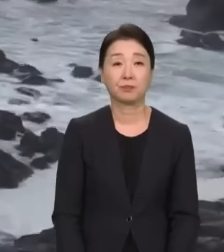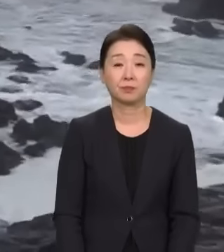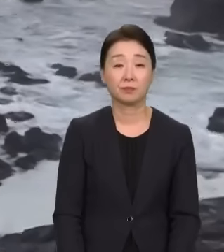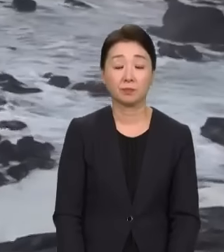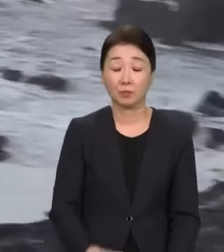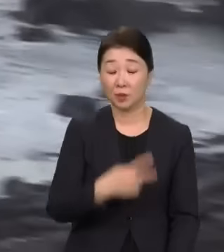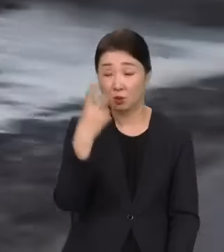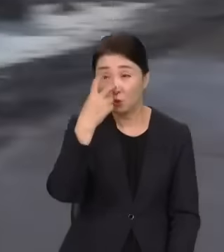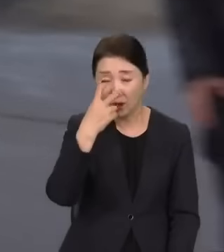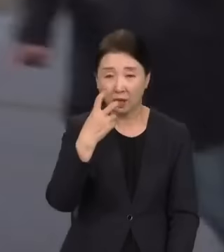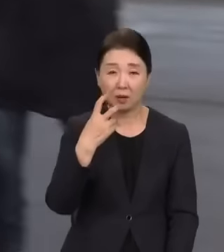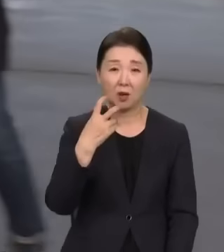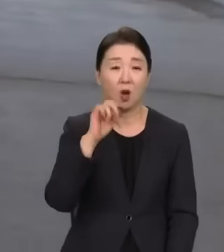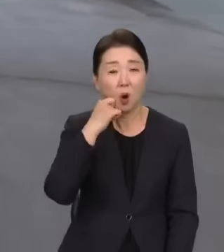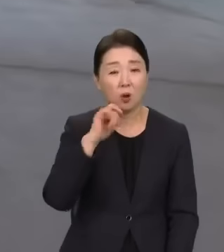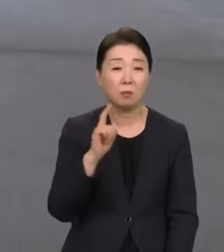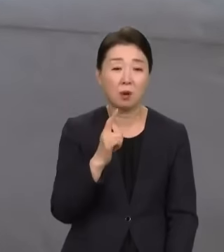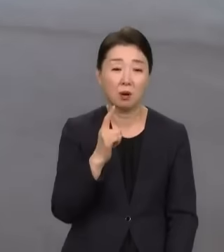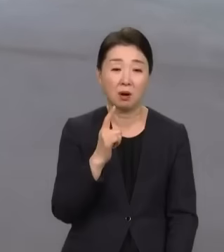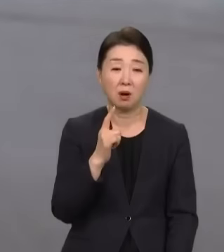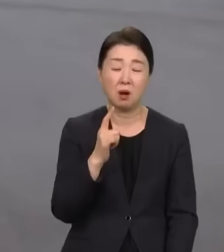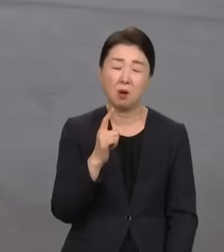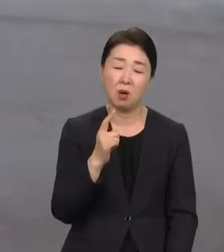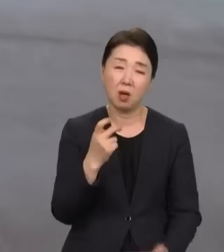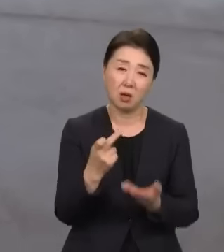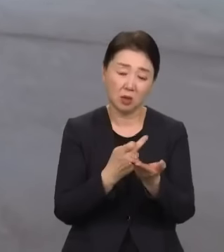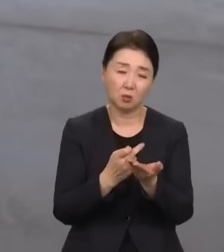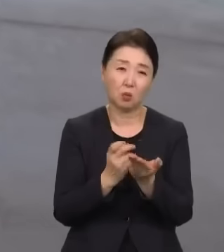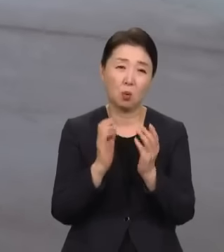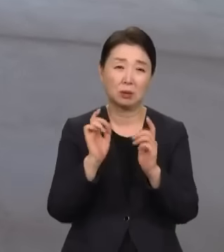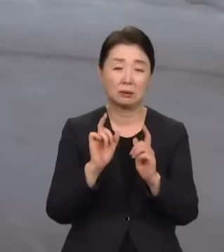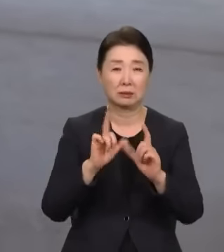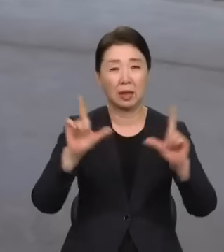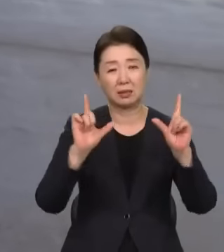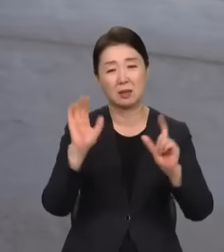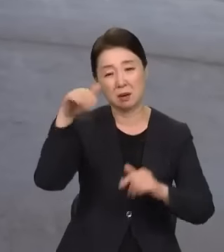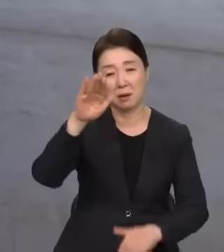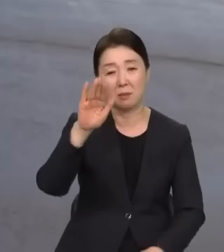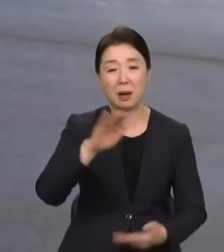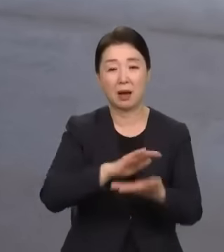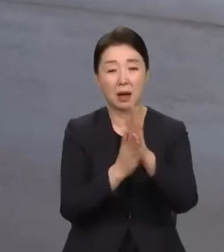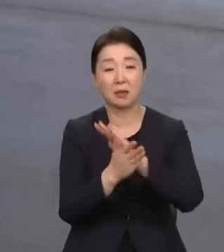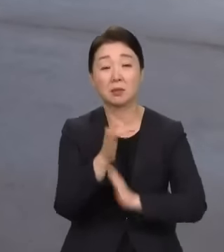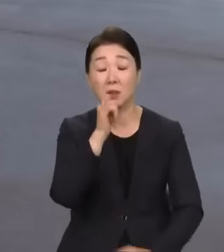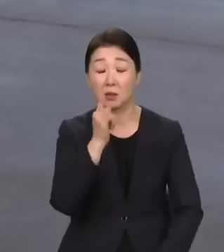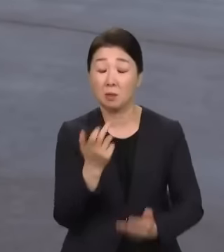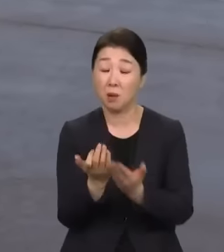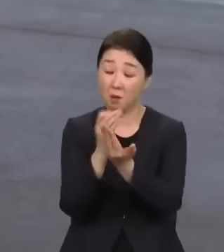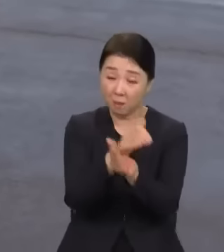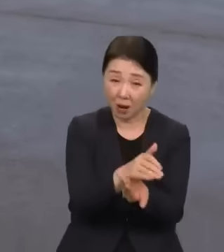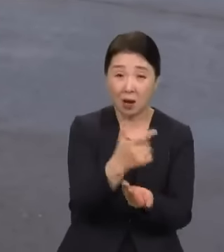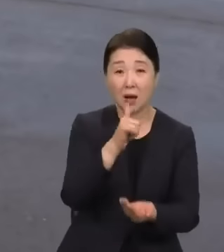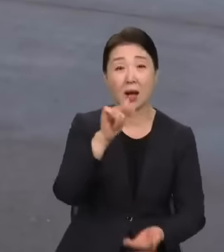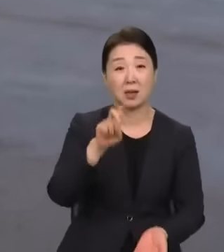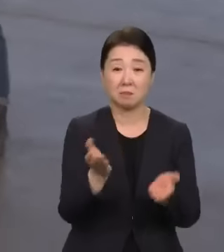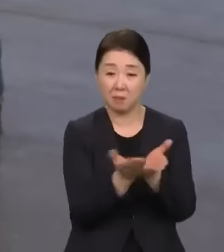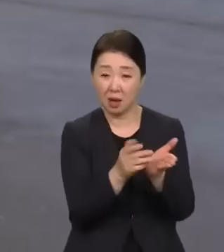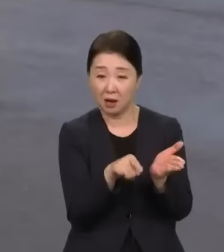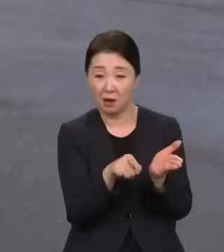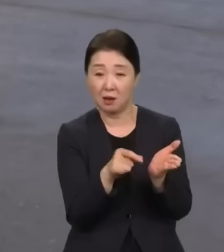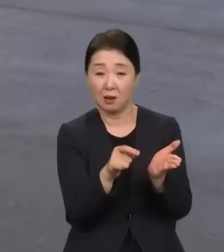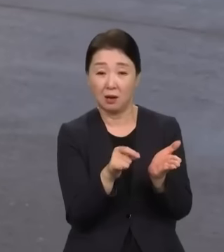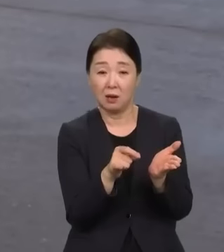작업을 가장 어렵게 하는 것 중에 하나가 이 변화무쌍한 제주도 날씨입니다. 아, 이곳은 배가 침몰한 곳과 가까운 한림항 인근인데요. 아,